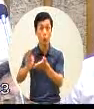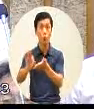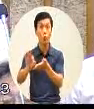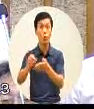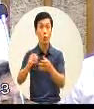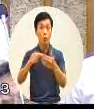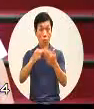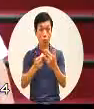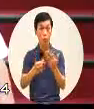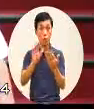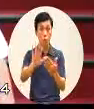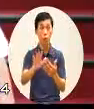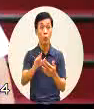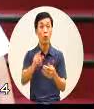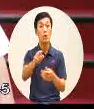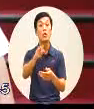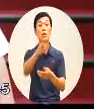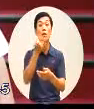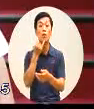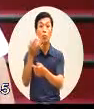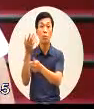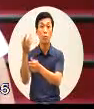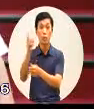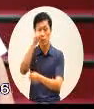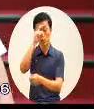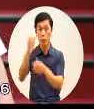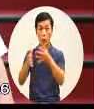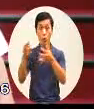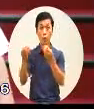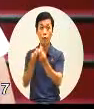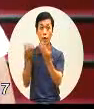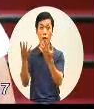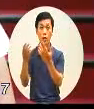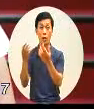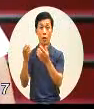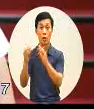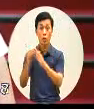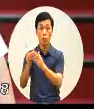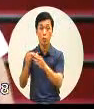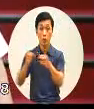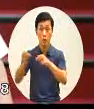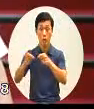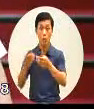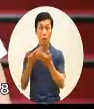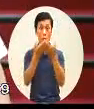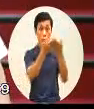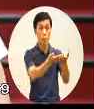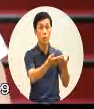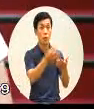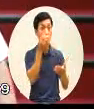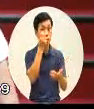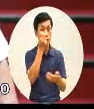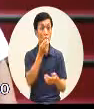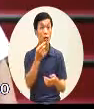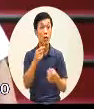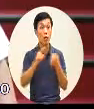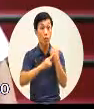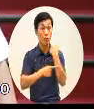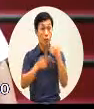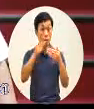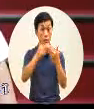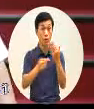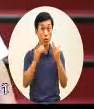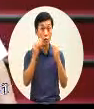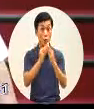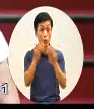办法，拿去给你们核对没有？因为你们那个我们法制局会一个核对嘛。